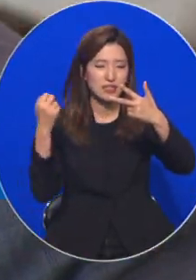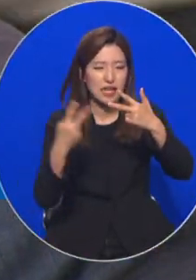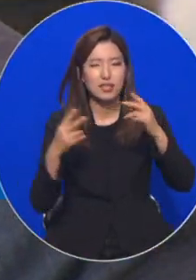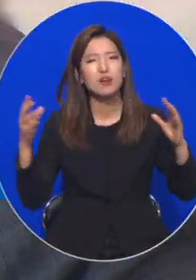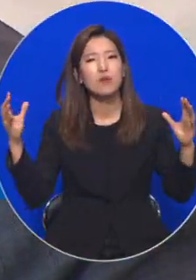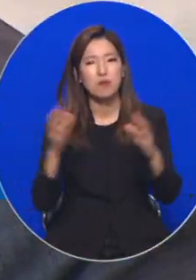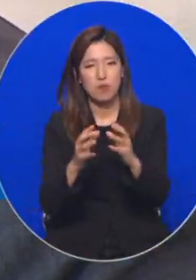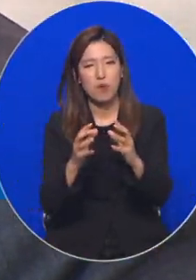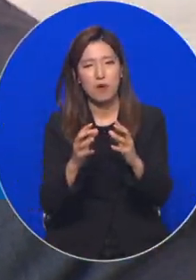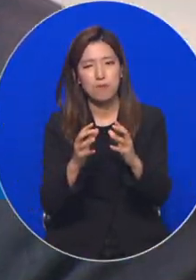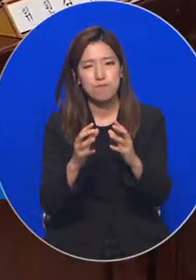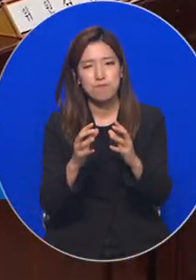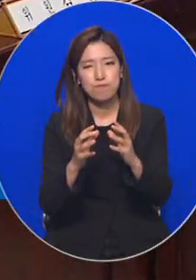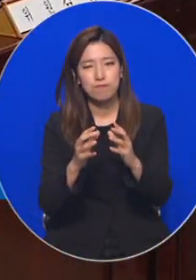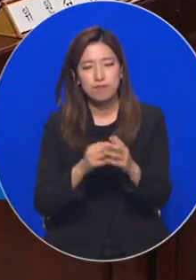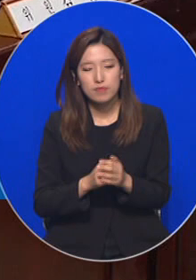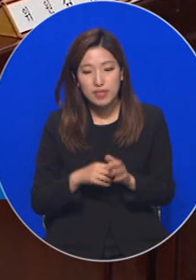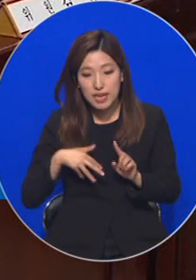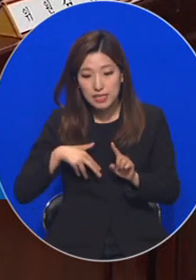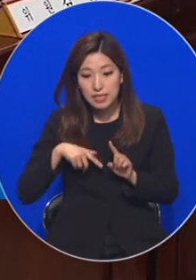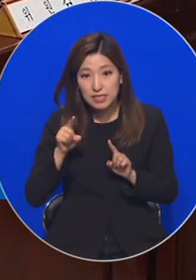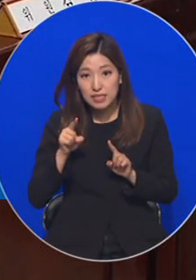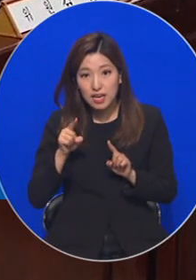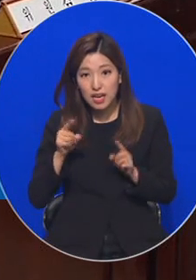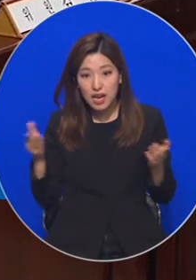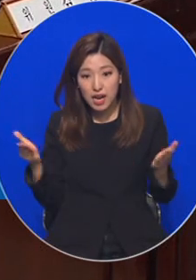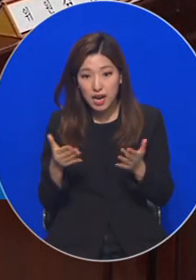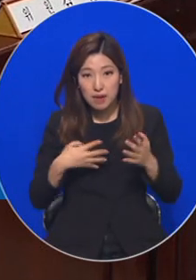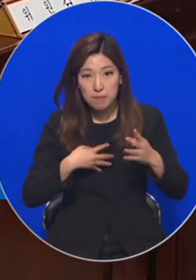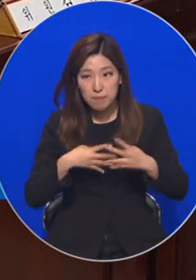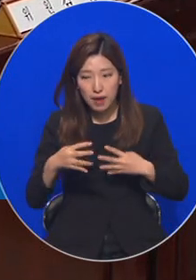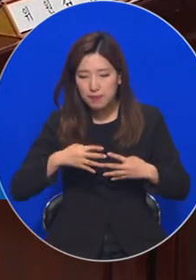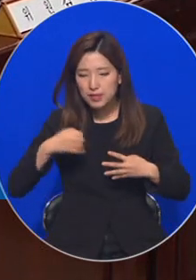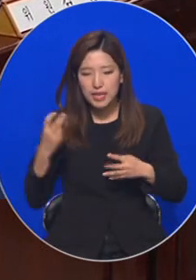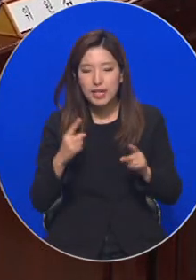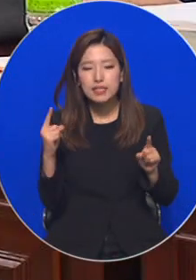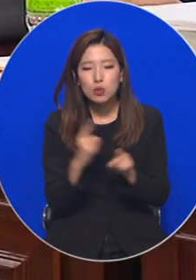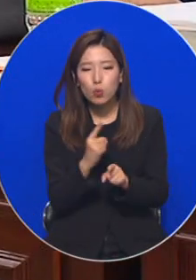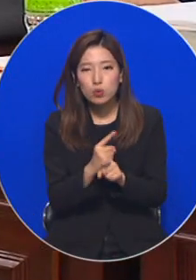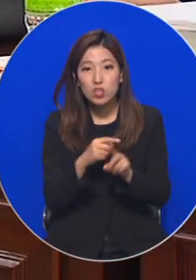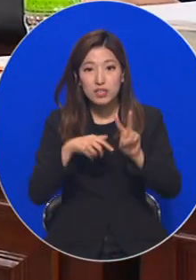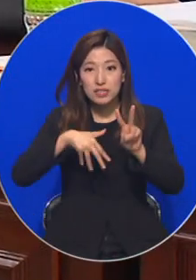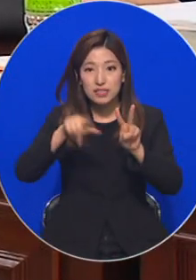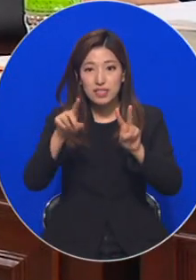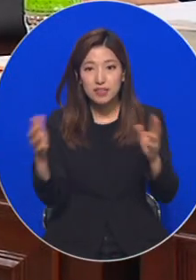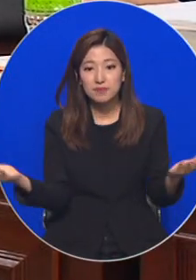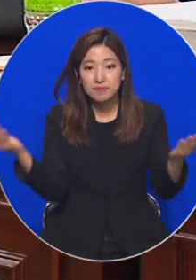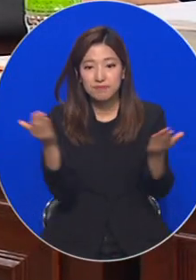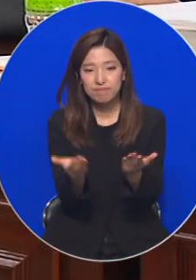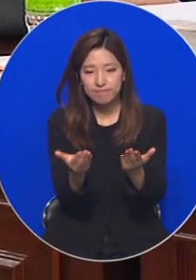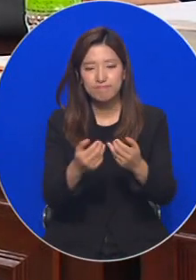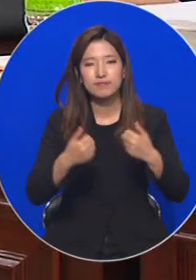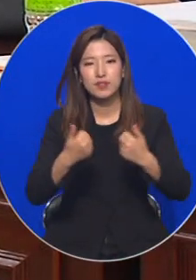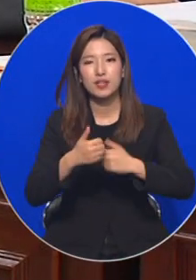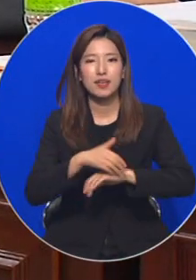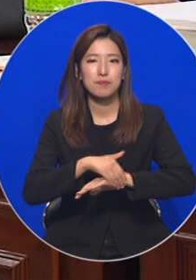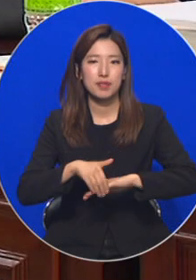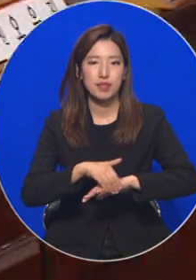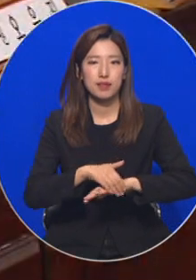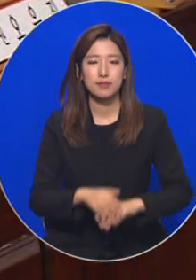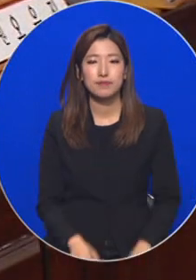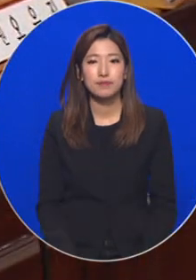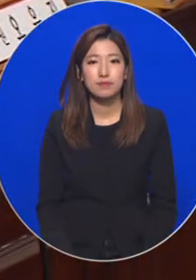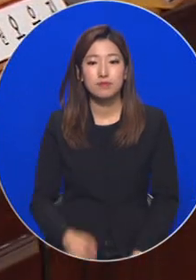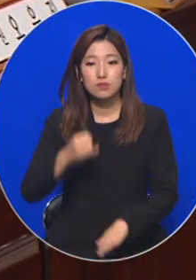하고 노사 양측 모두 1차 수정안을 제출할 것을 요청했습니다. 최저임금 고시 시한이 다음 달